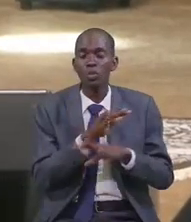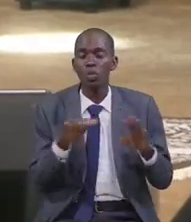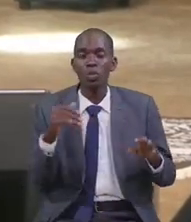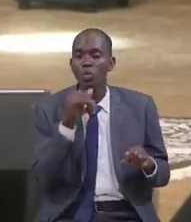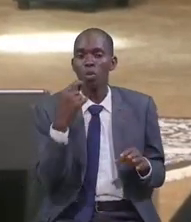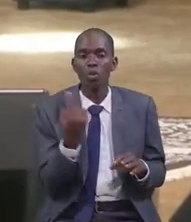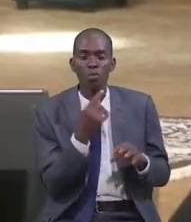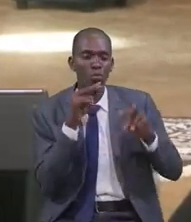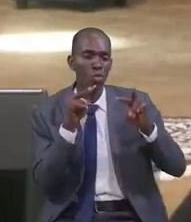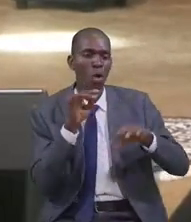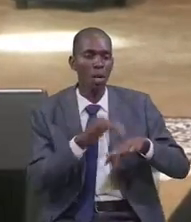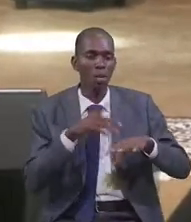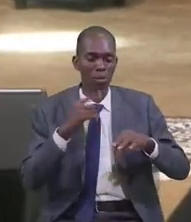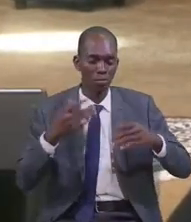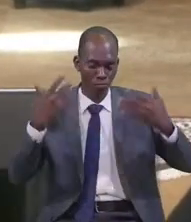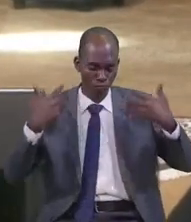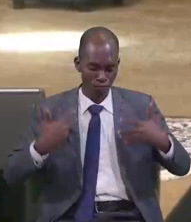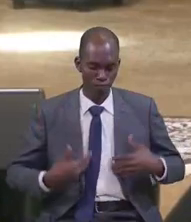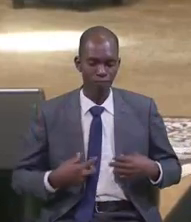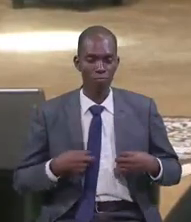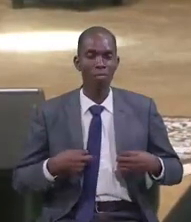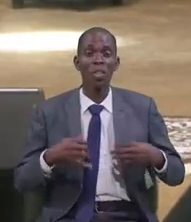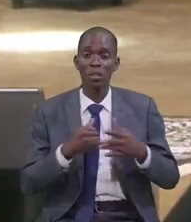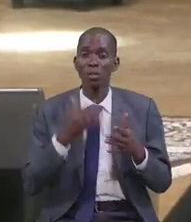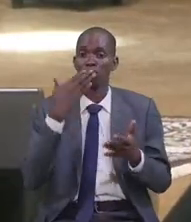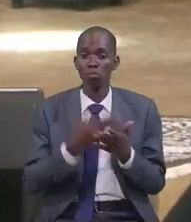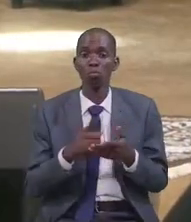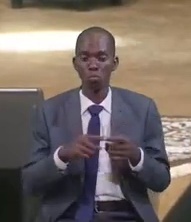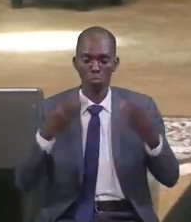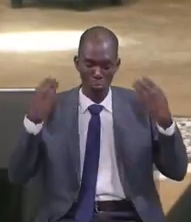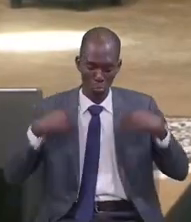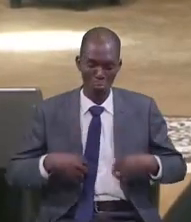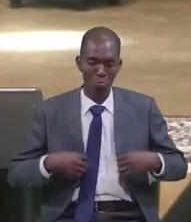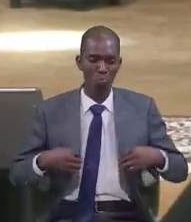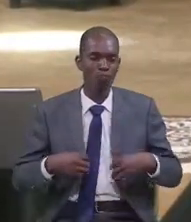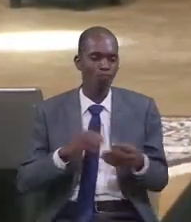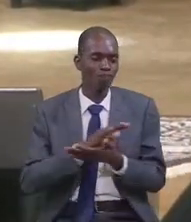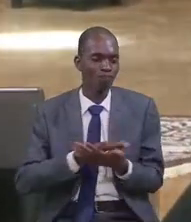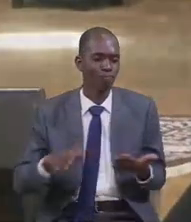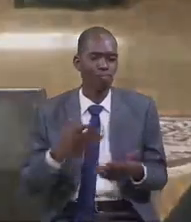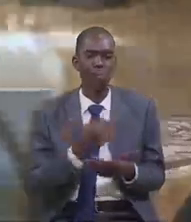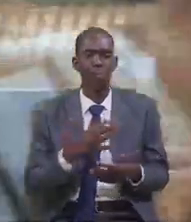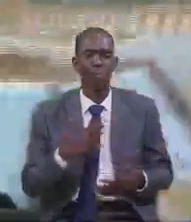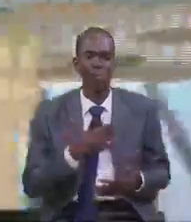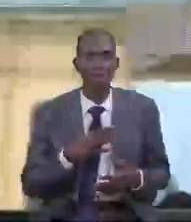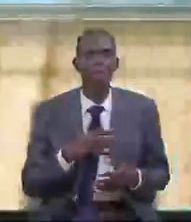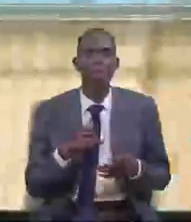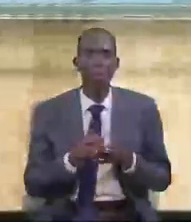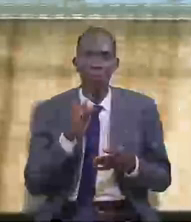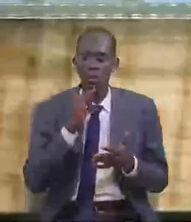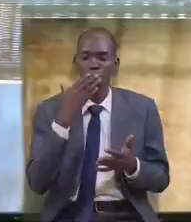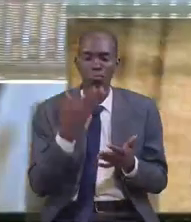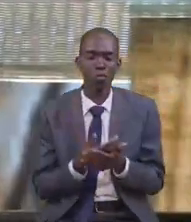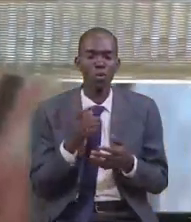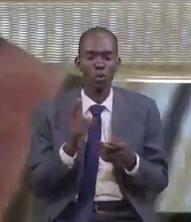bien s'habiller avec décence. C'est bien d'être modeste, de bien paraître comme une personne